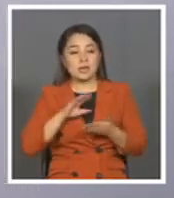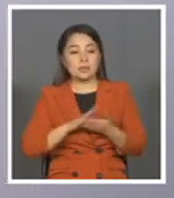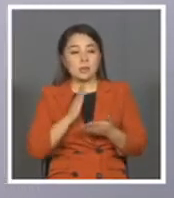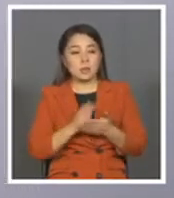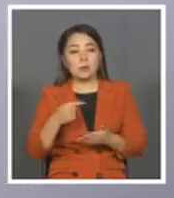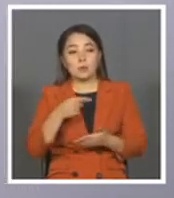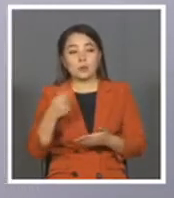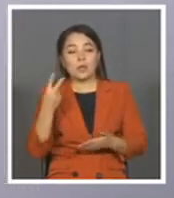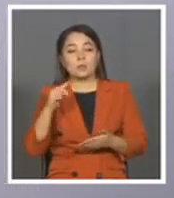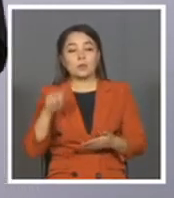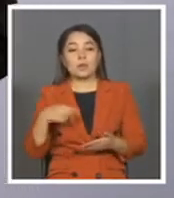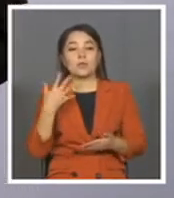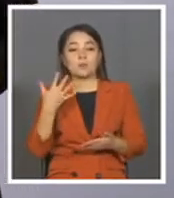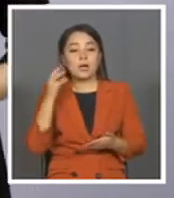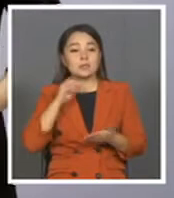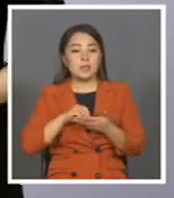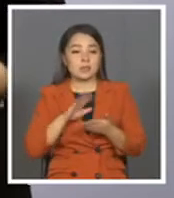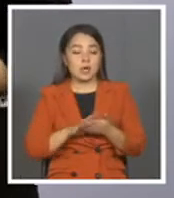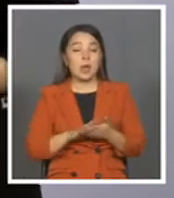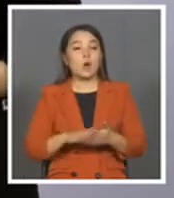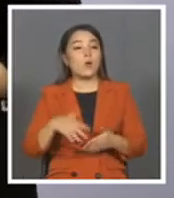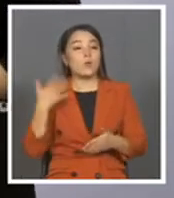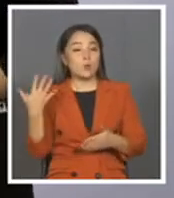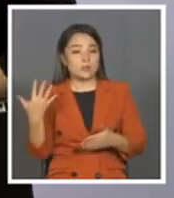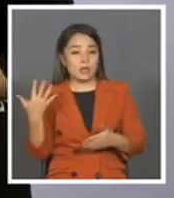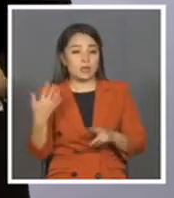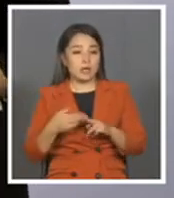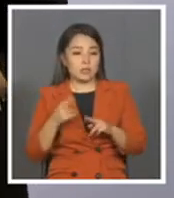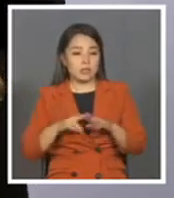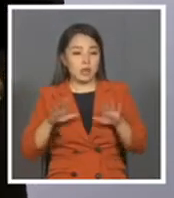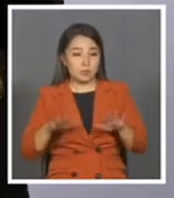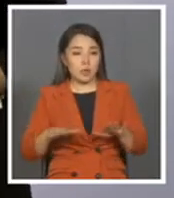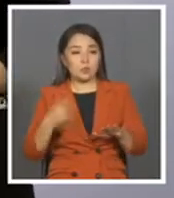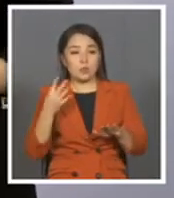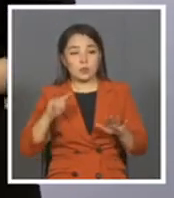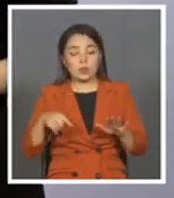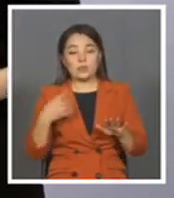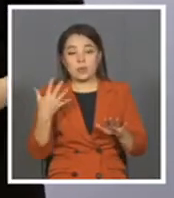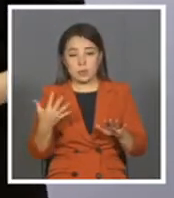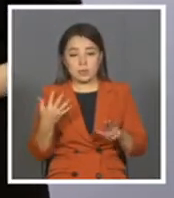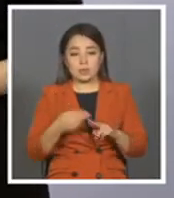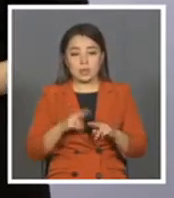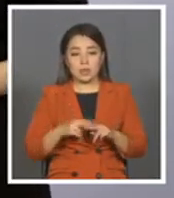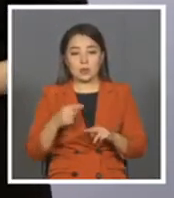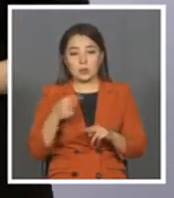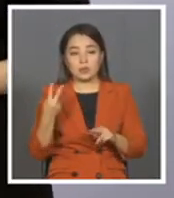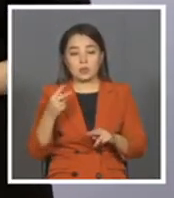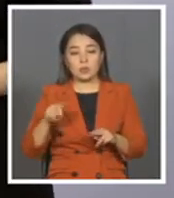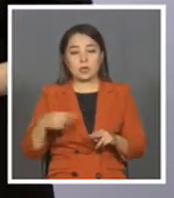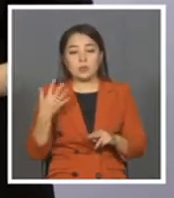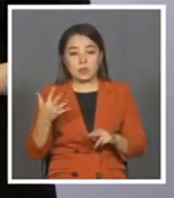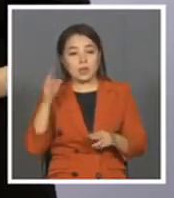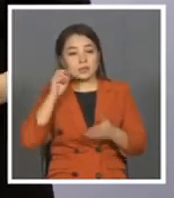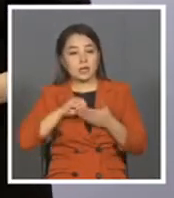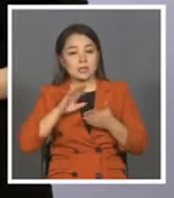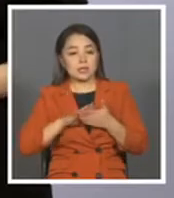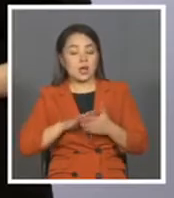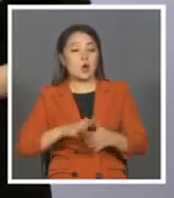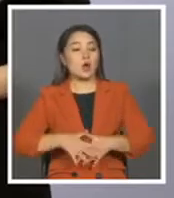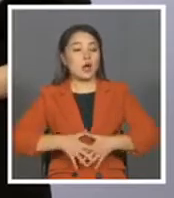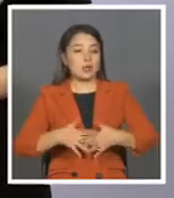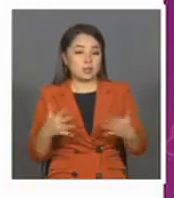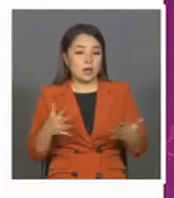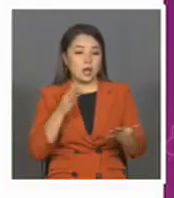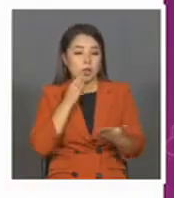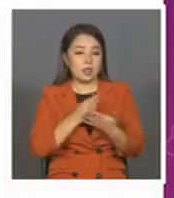минус 2,5 санының оң жағында, ендеше 4,5 саны минус 2,5 санынан артық болады